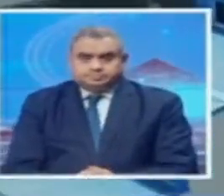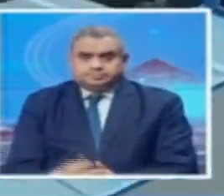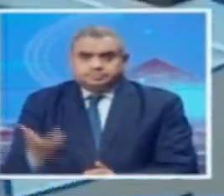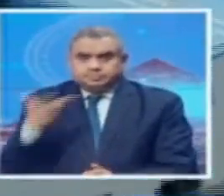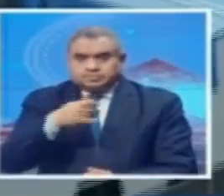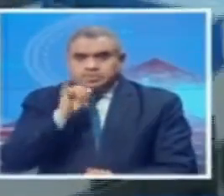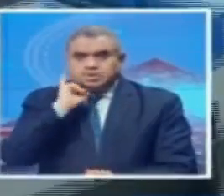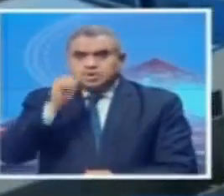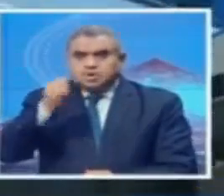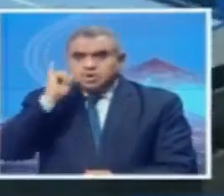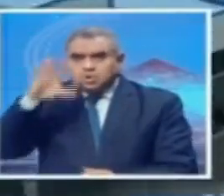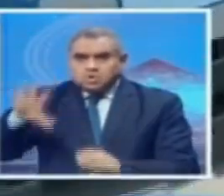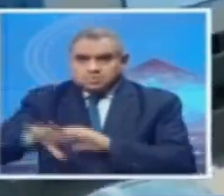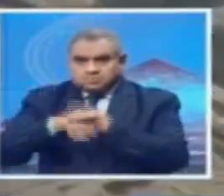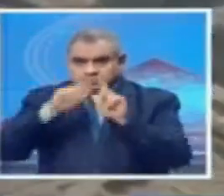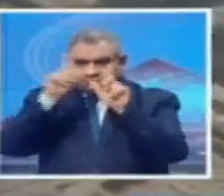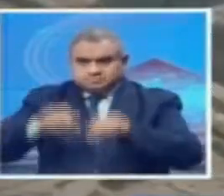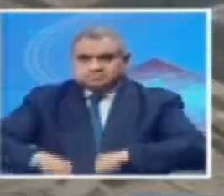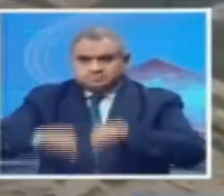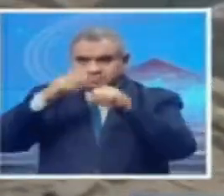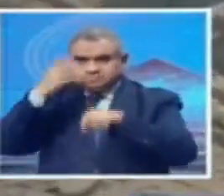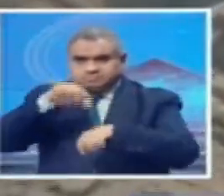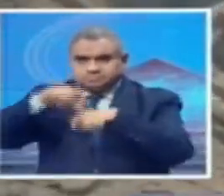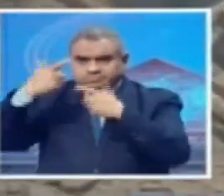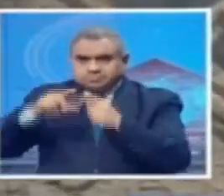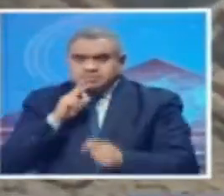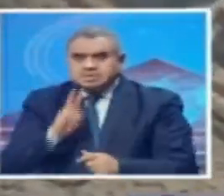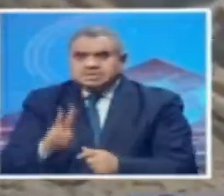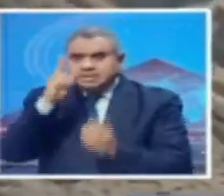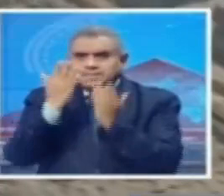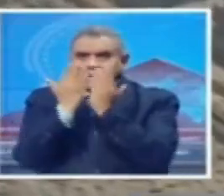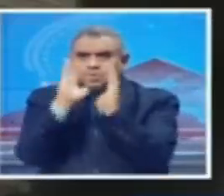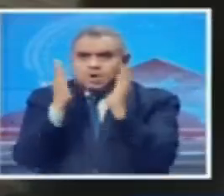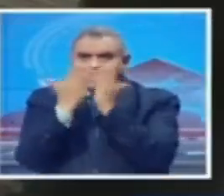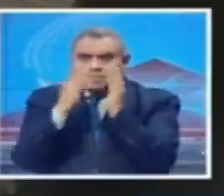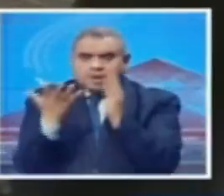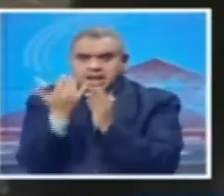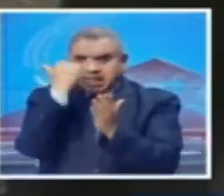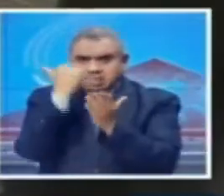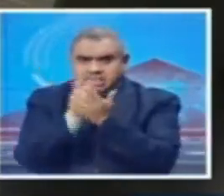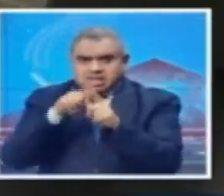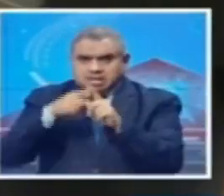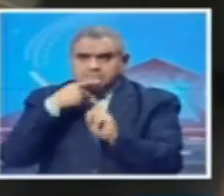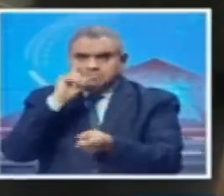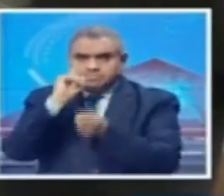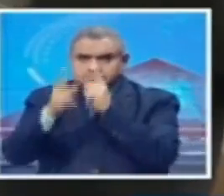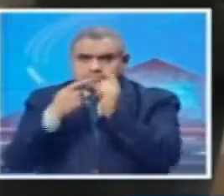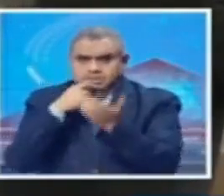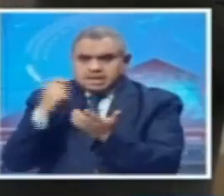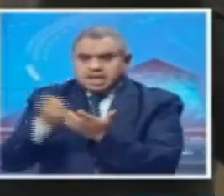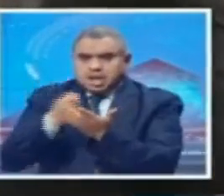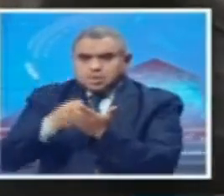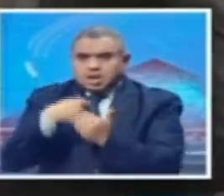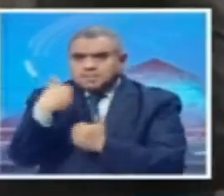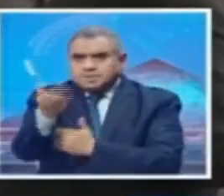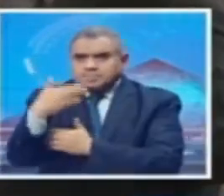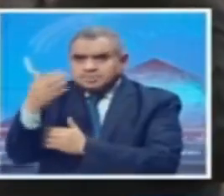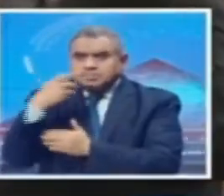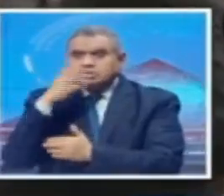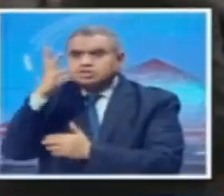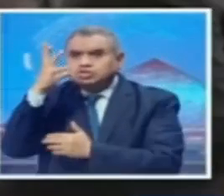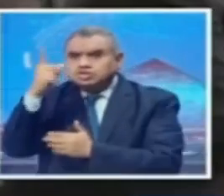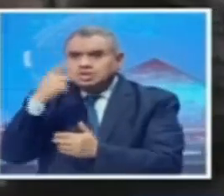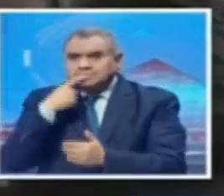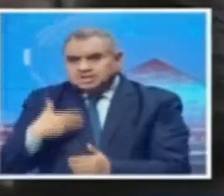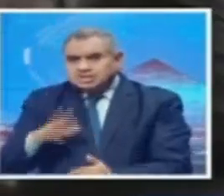500 وحدة صناعية بسبعة مجمعات جديدة بدأ تسليم خطابات تخصيصهم للشباب من